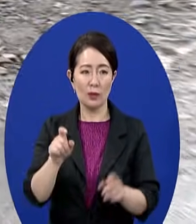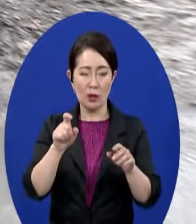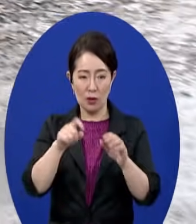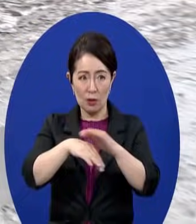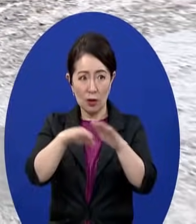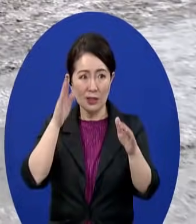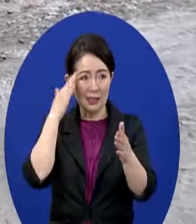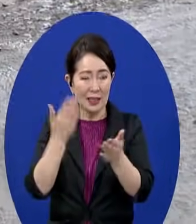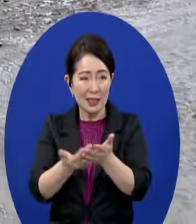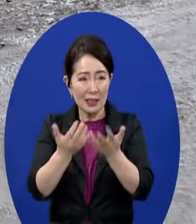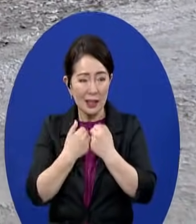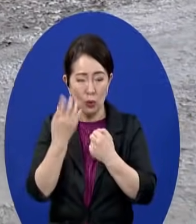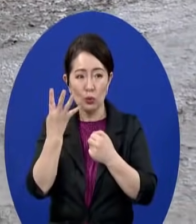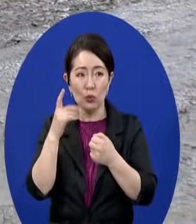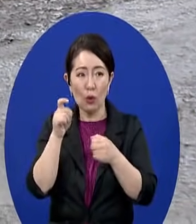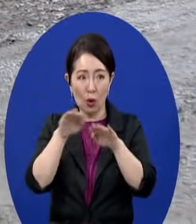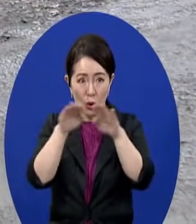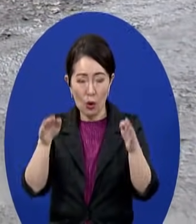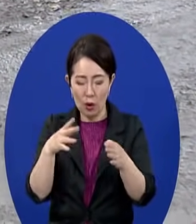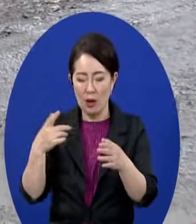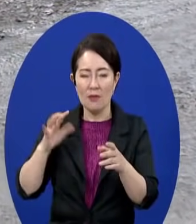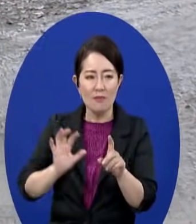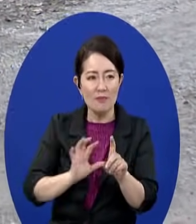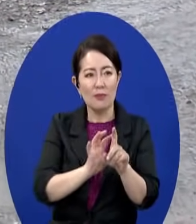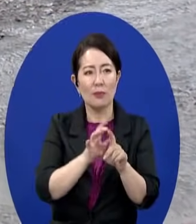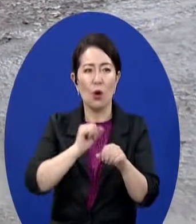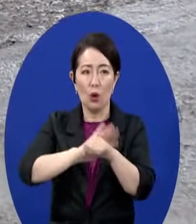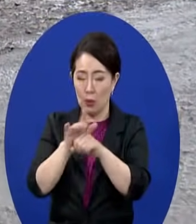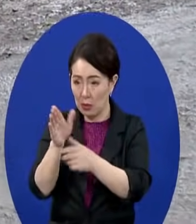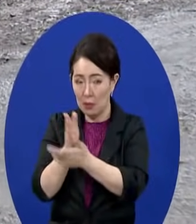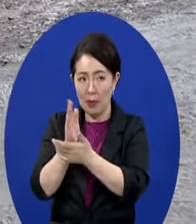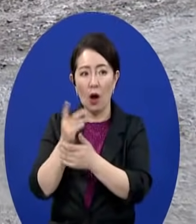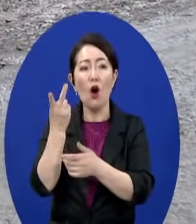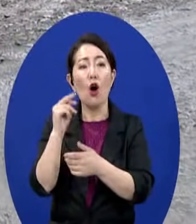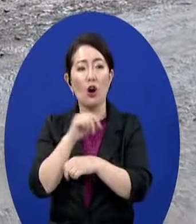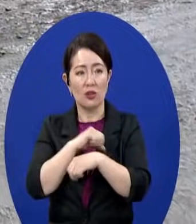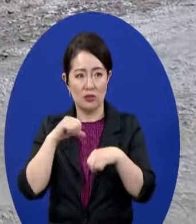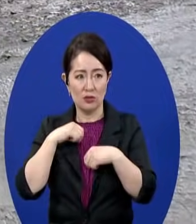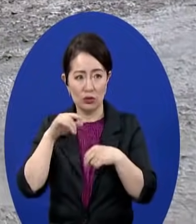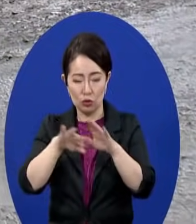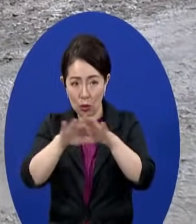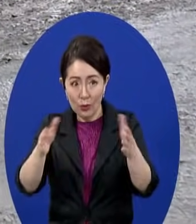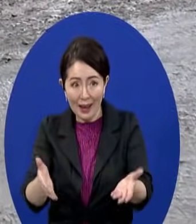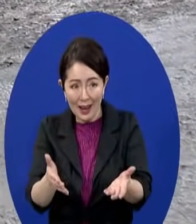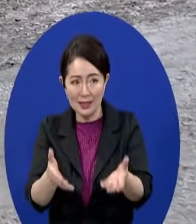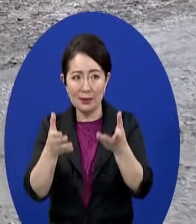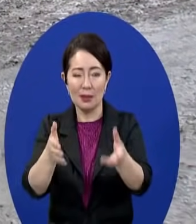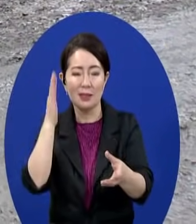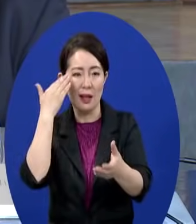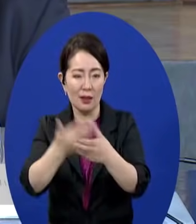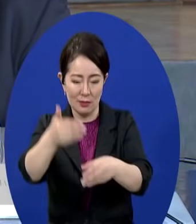авах дөрвөн хэсгийн хороо байна. Хороодоос явуулын баг гарч ковидын хорионд байгаа 20 орчим иргэнээс зөөврийн хайрцагаар санал